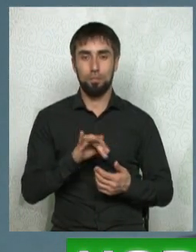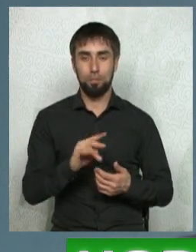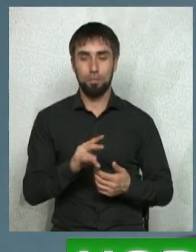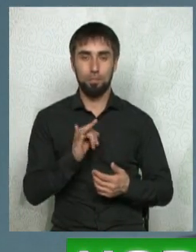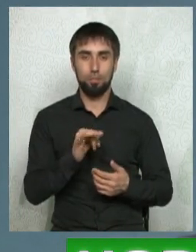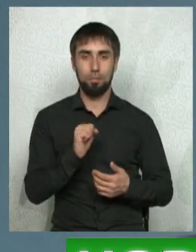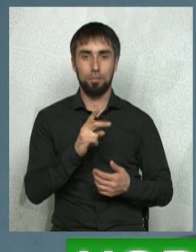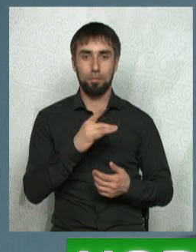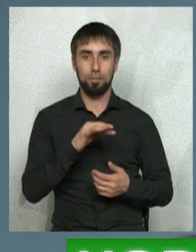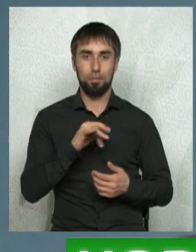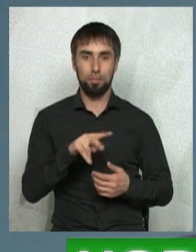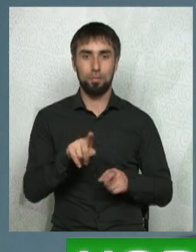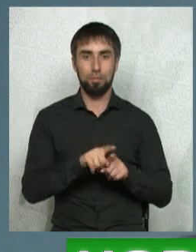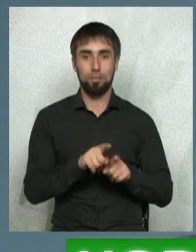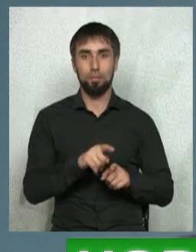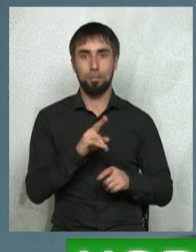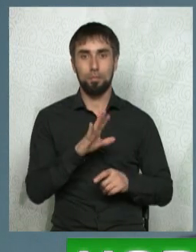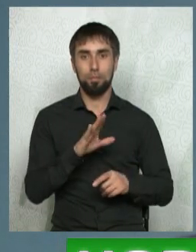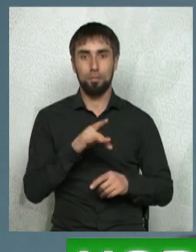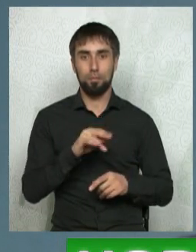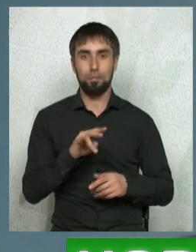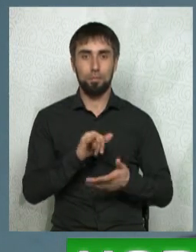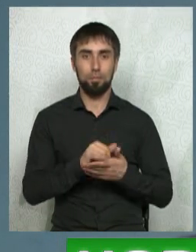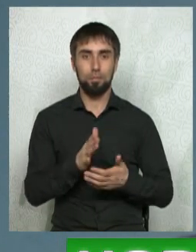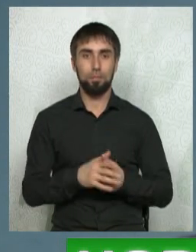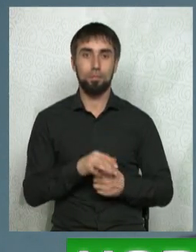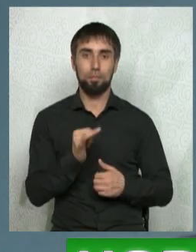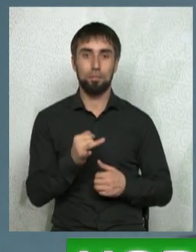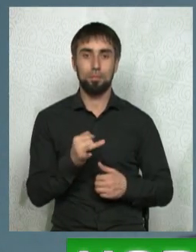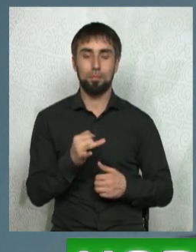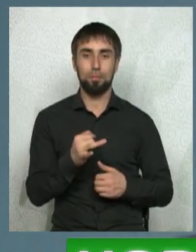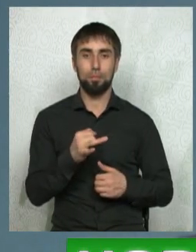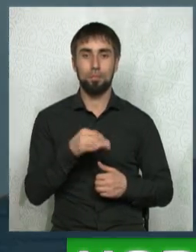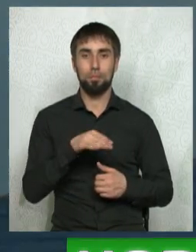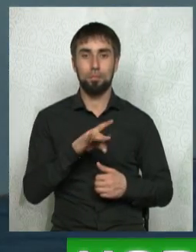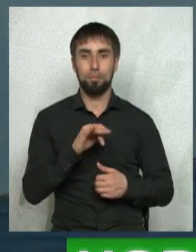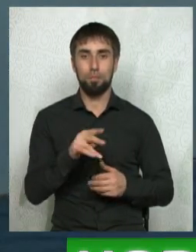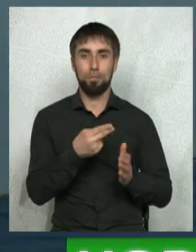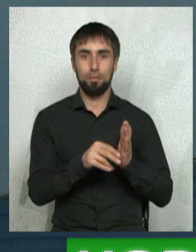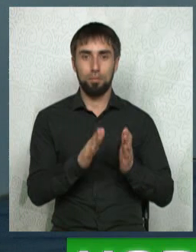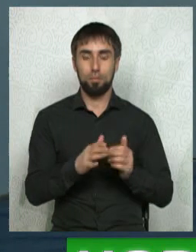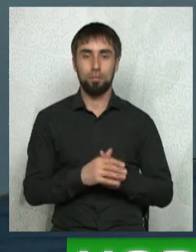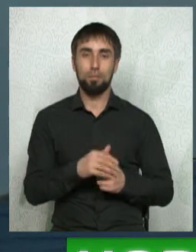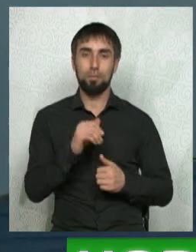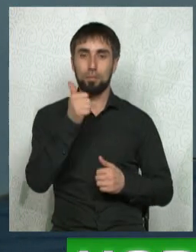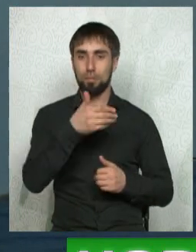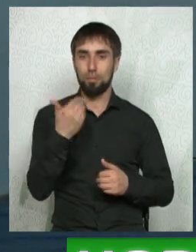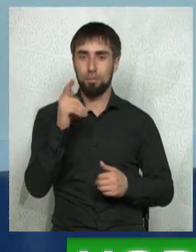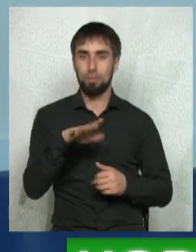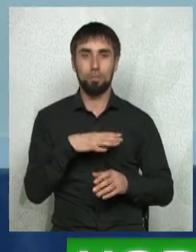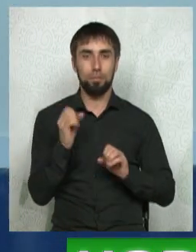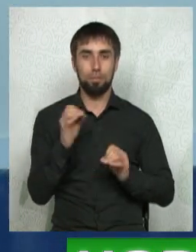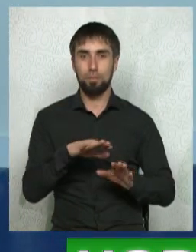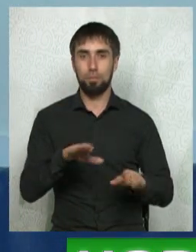мы положим ковролин. И один тренажер мы им приобретем. Еще год назад это было